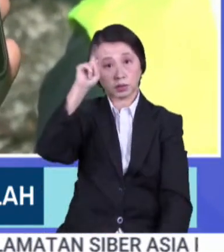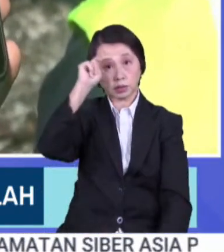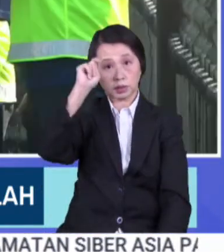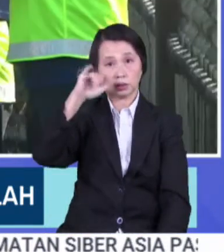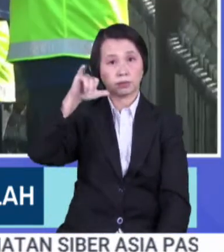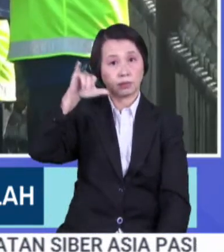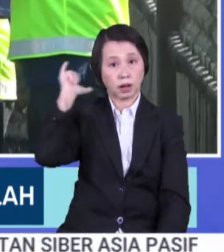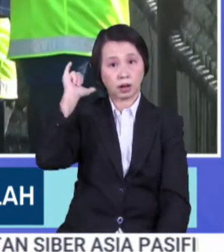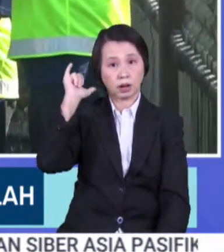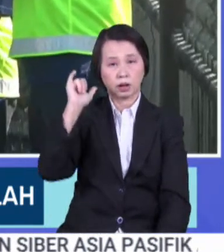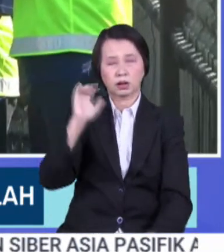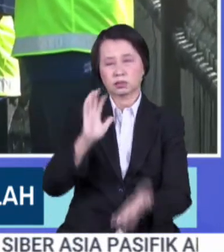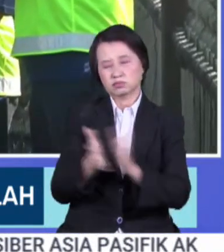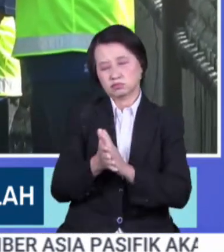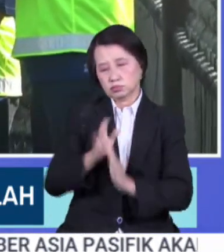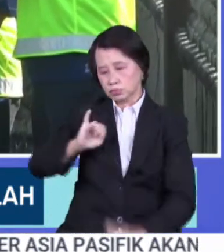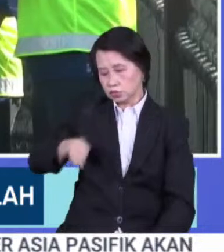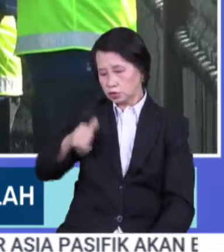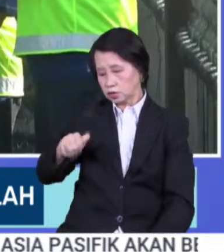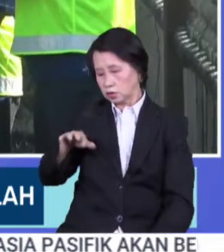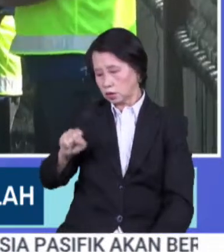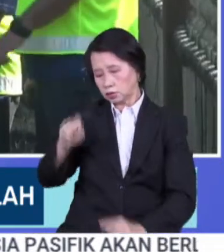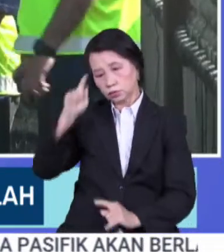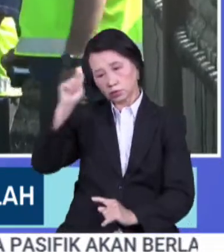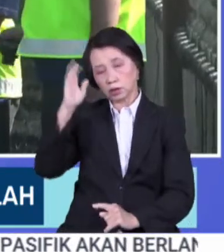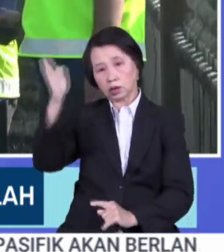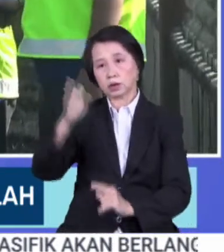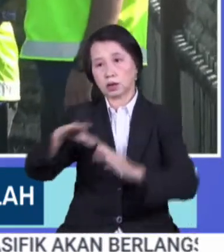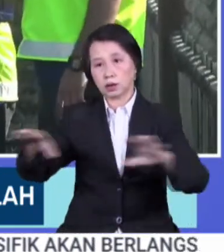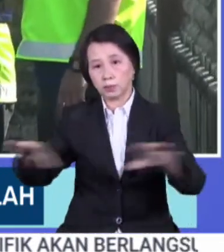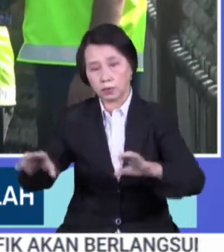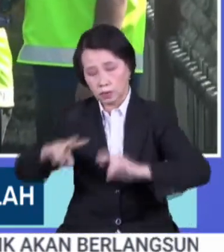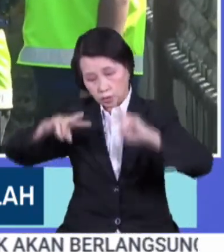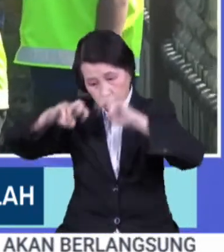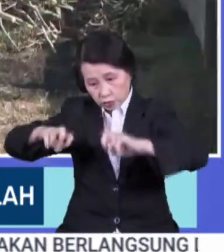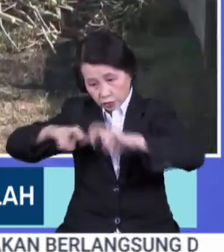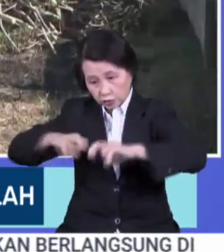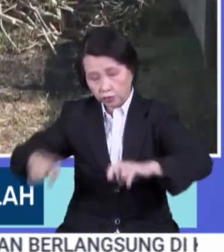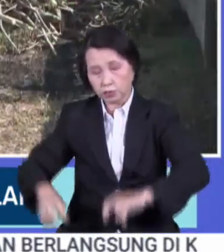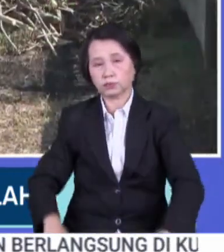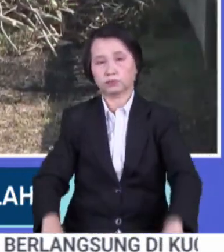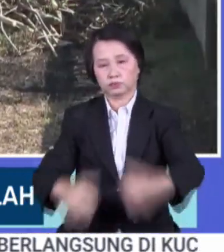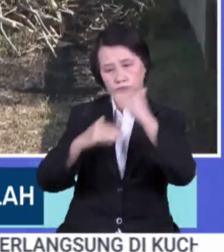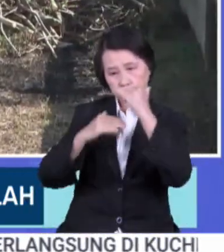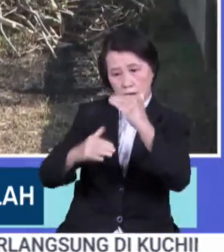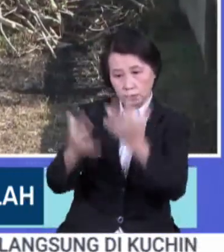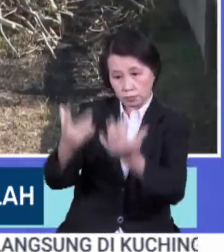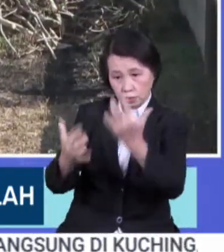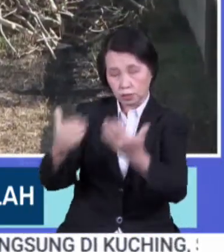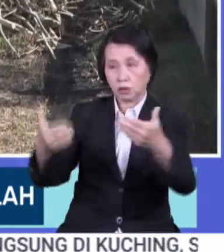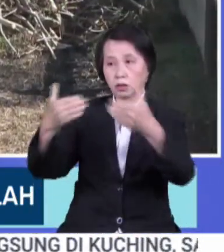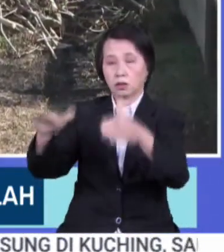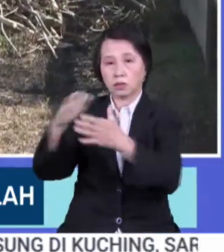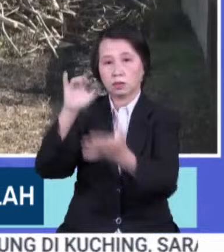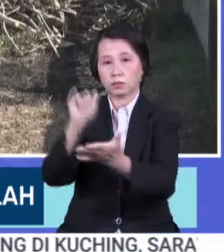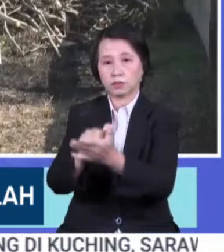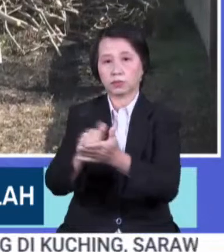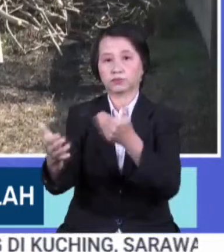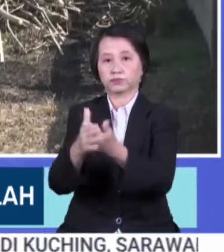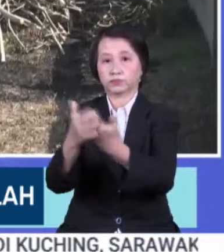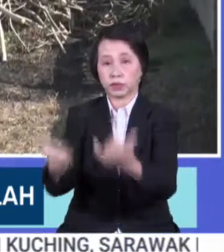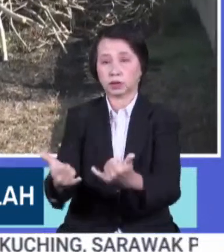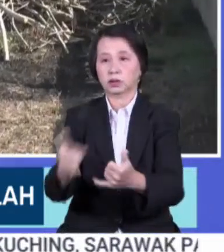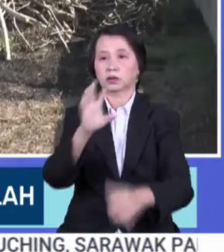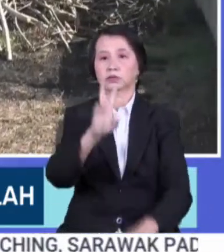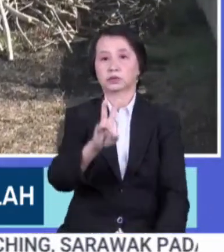semalam. Rentetan itu, JAS Terengganu akan menjalankan siasatan terhadap penilaian tahap pembakaran terbuka itu. Sehingga kini,